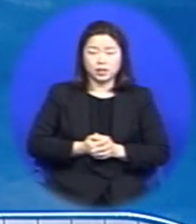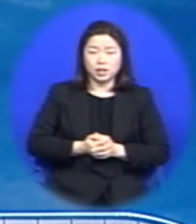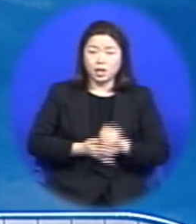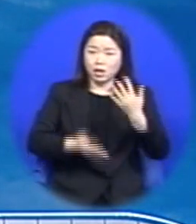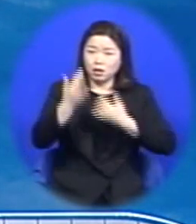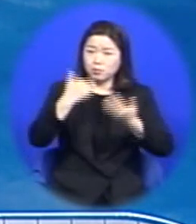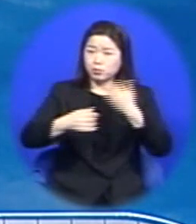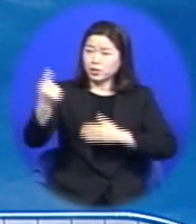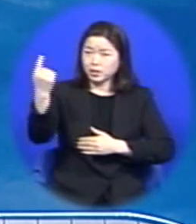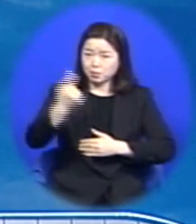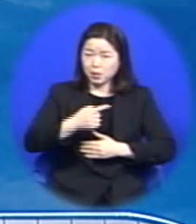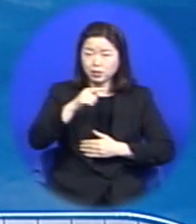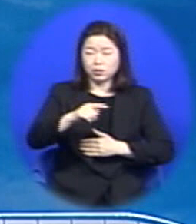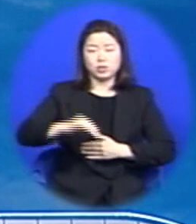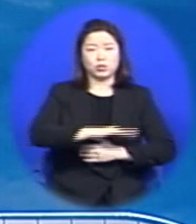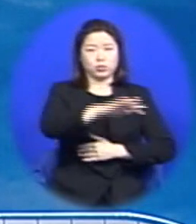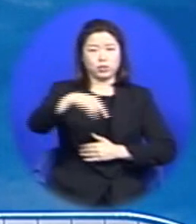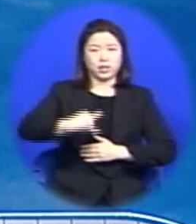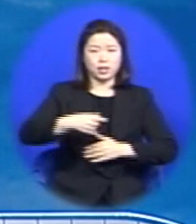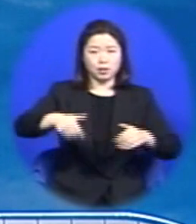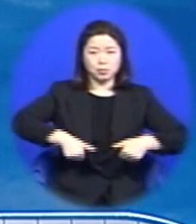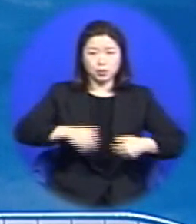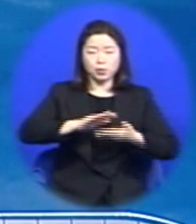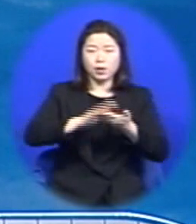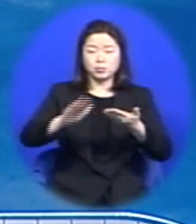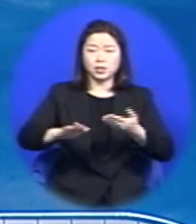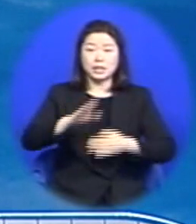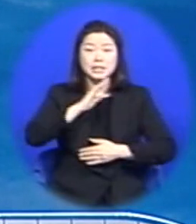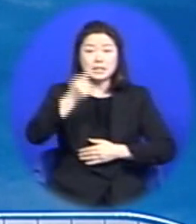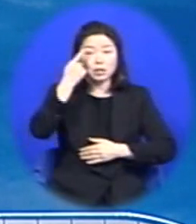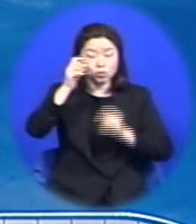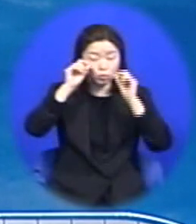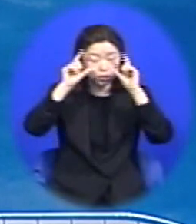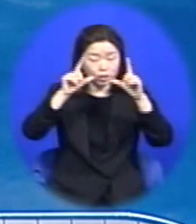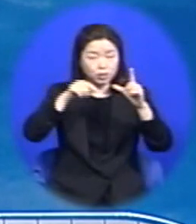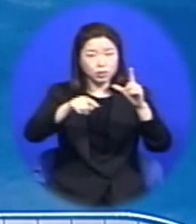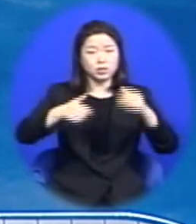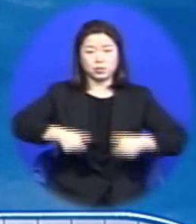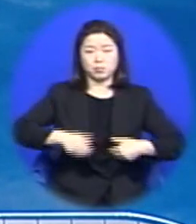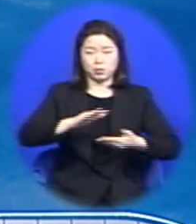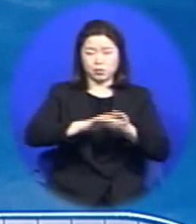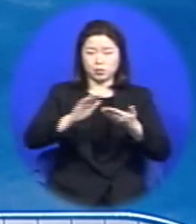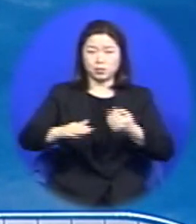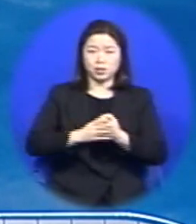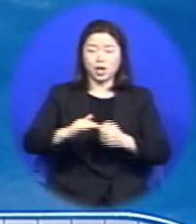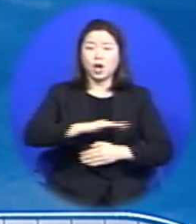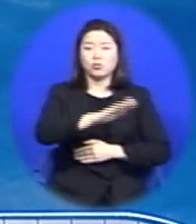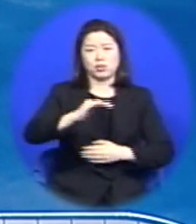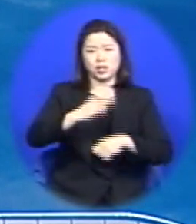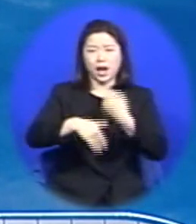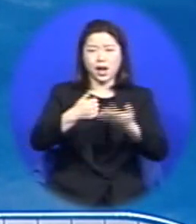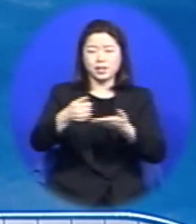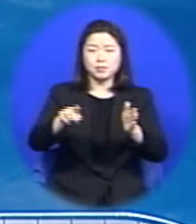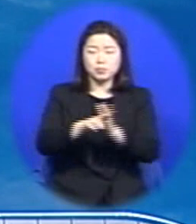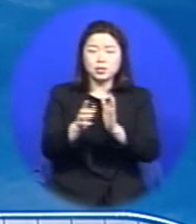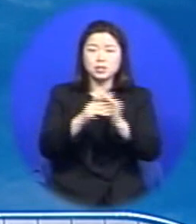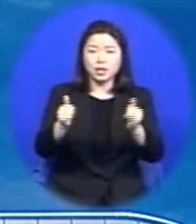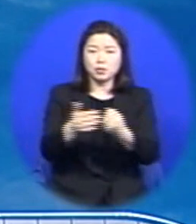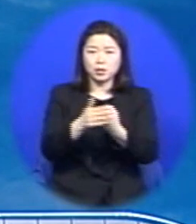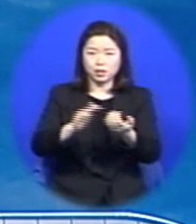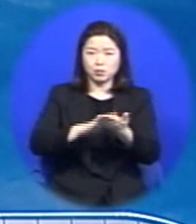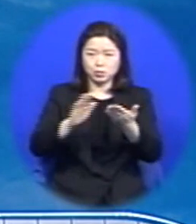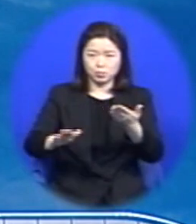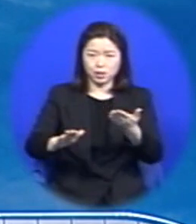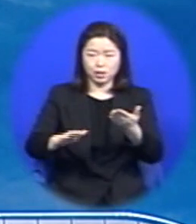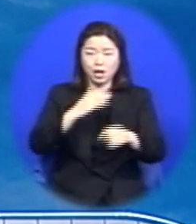불이 임하는 것이 우리에게 필요합니다. 진짜 눈이 뜨이는 것이 필요합니다. 우리는 하나님을 믿는 사람이기 때문에 하나님께 예배하는